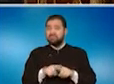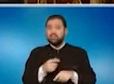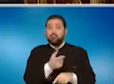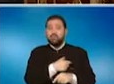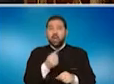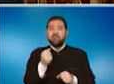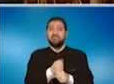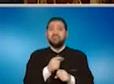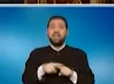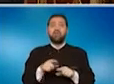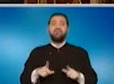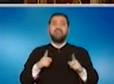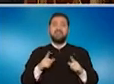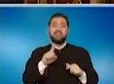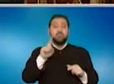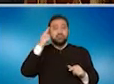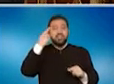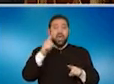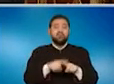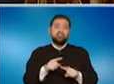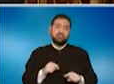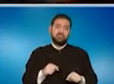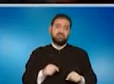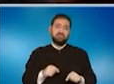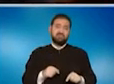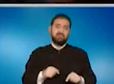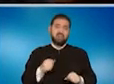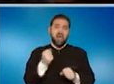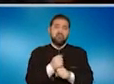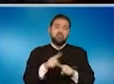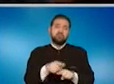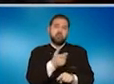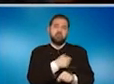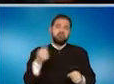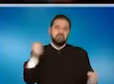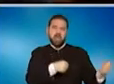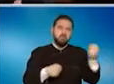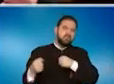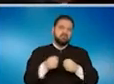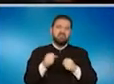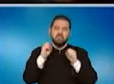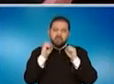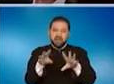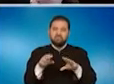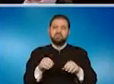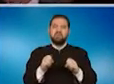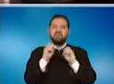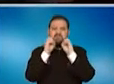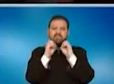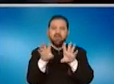ce puteau să facă cu viața oamenilor? Că nu știau ce. Ce puteau? Au făcut ce au putut. L-au bătut, l-au scurpat, l-au înjurat,